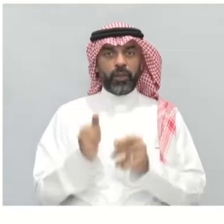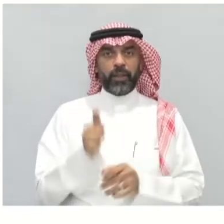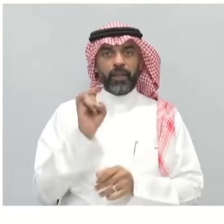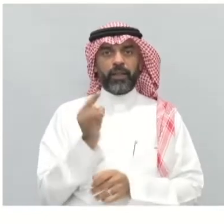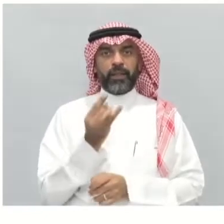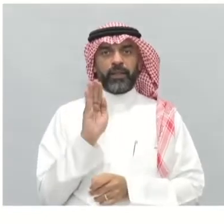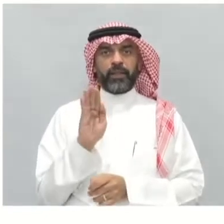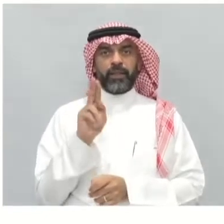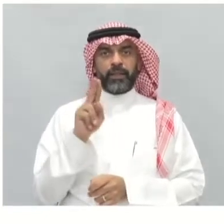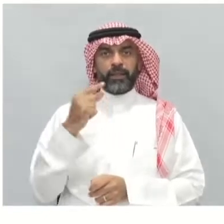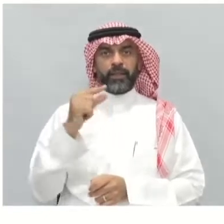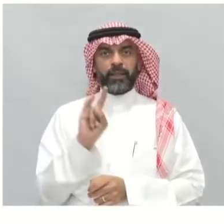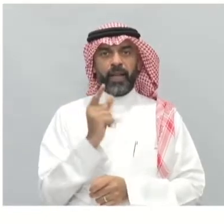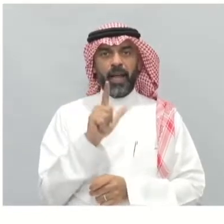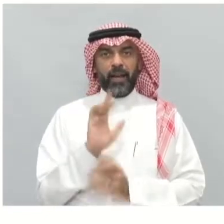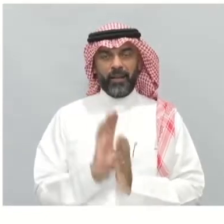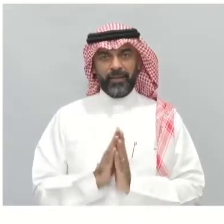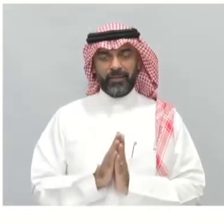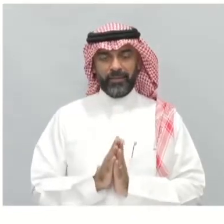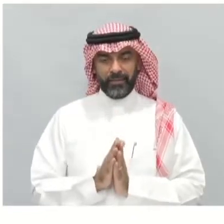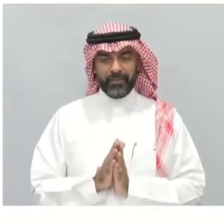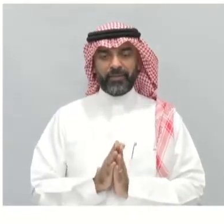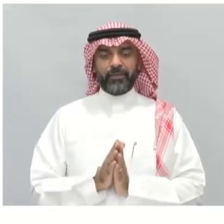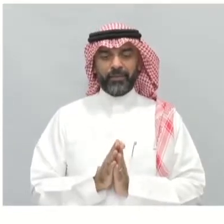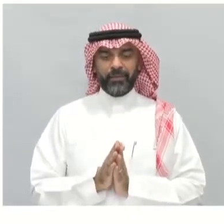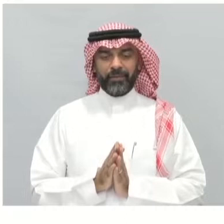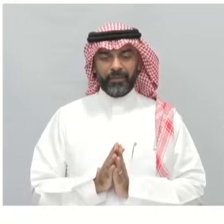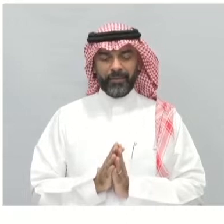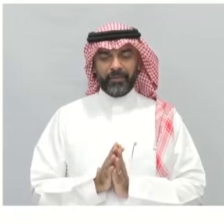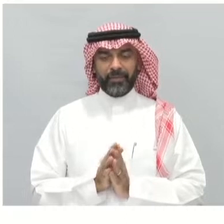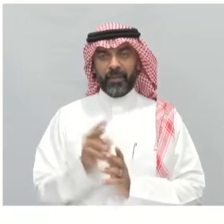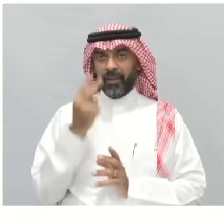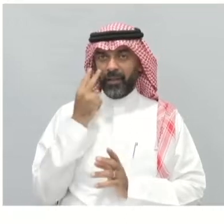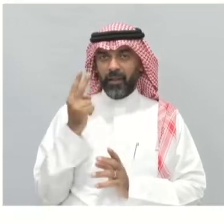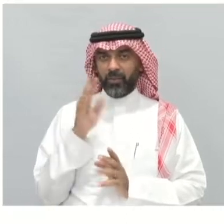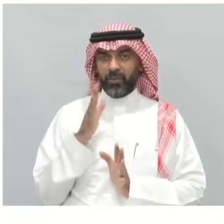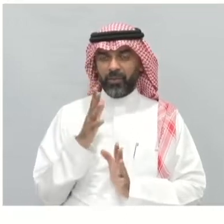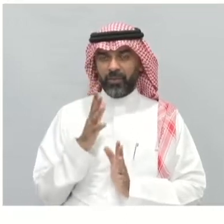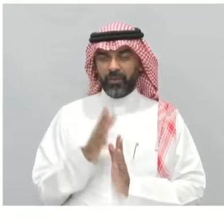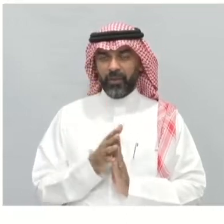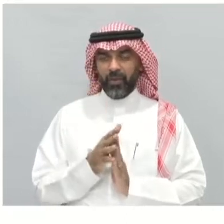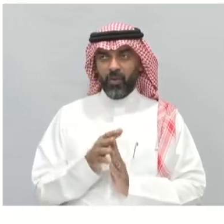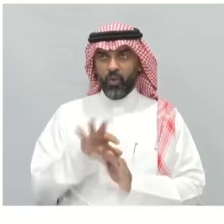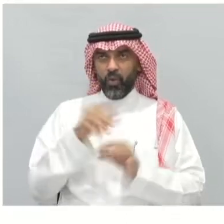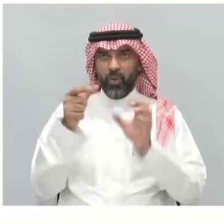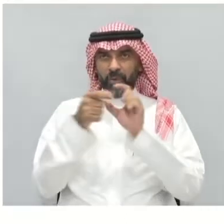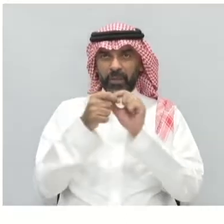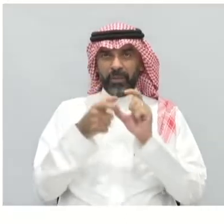حتى اصل الى الناتج لاحظ ان المعطيات متعلقه في بعض